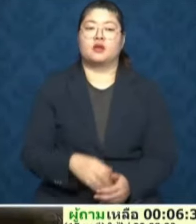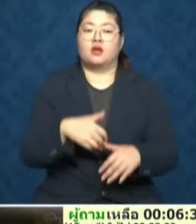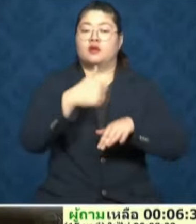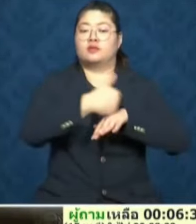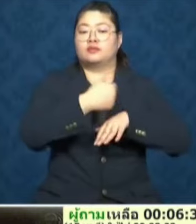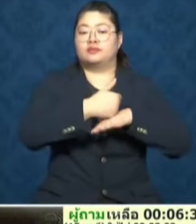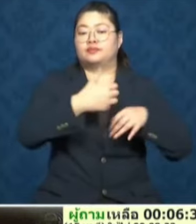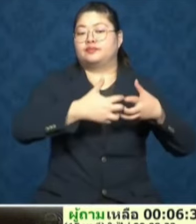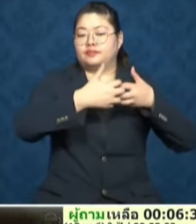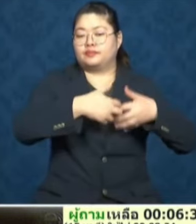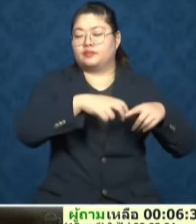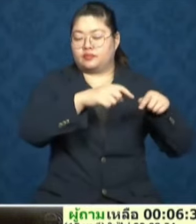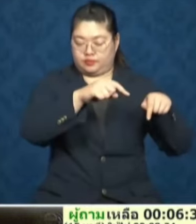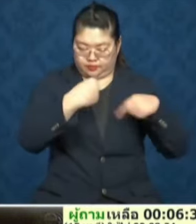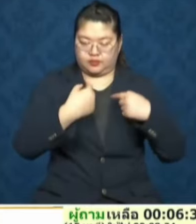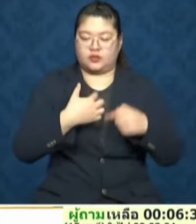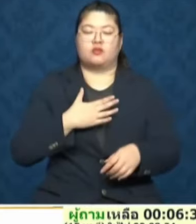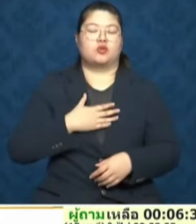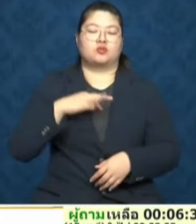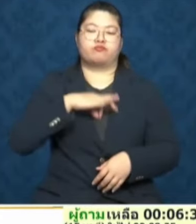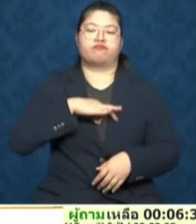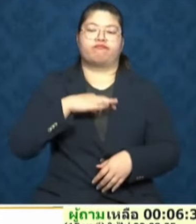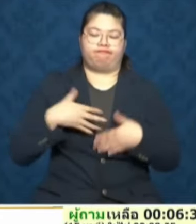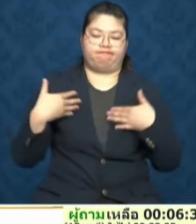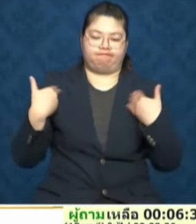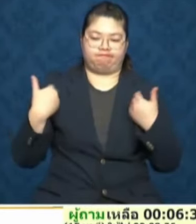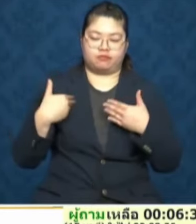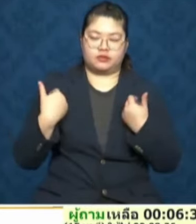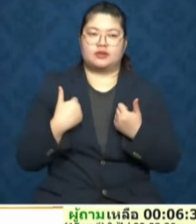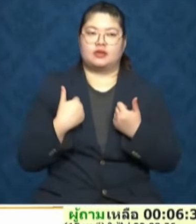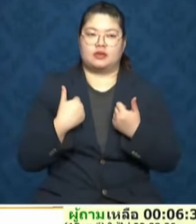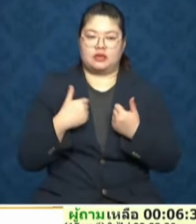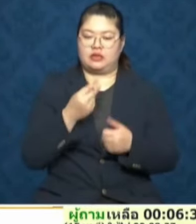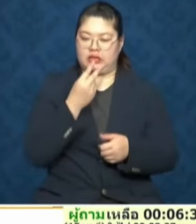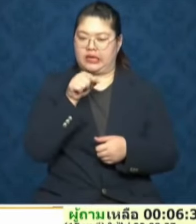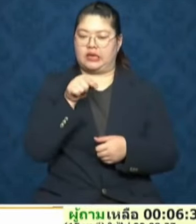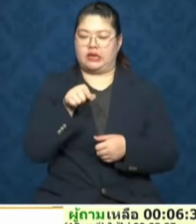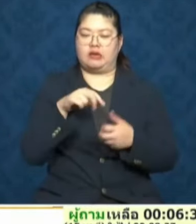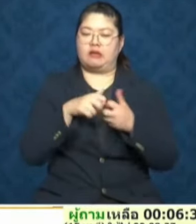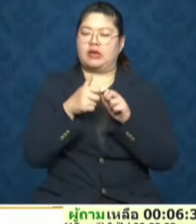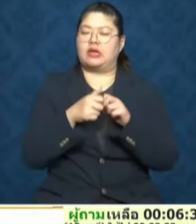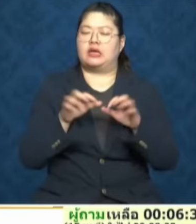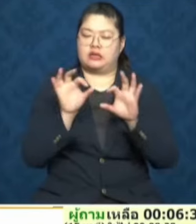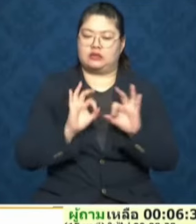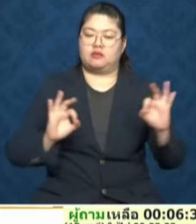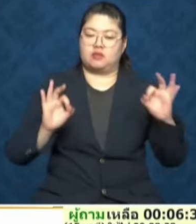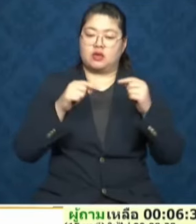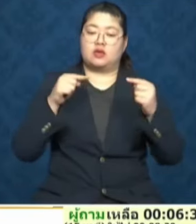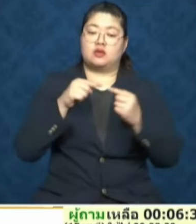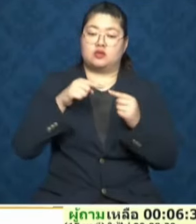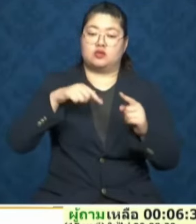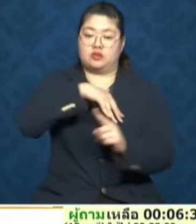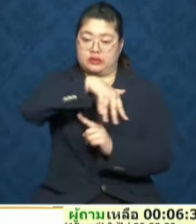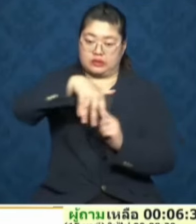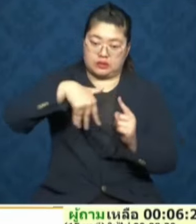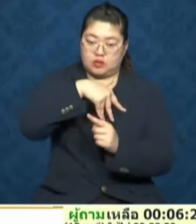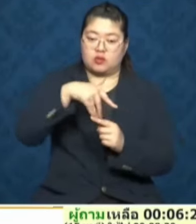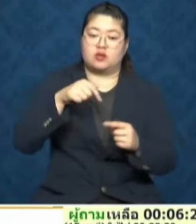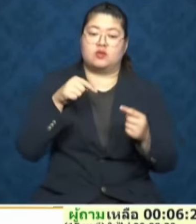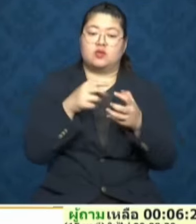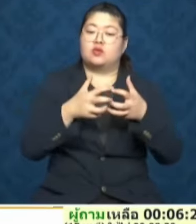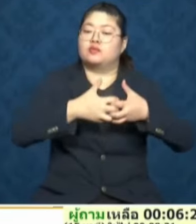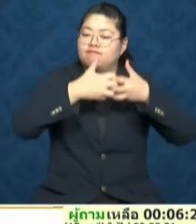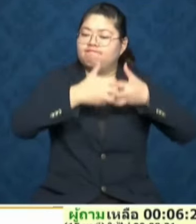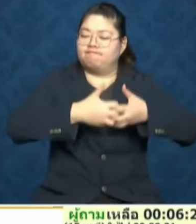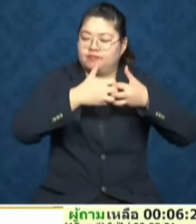บ จากทมุด photographersดีใจที่ ท่านได้ให้คามสำคัญในเรื่อง าิขิง weah lomจากไปเรของอตสา violate